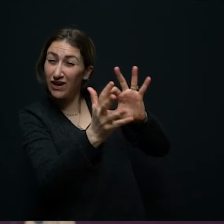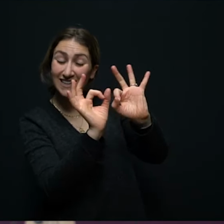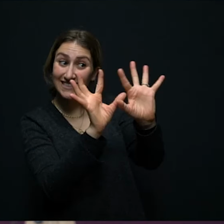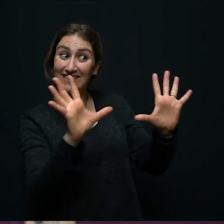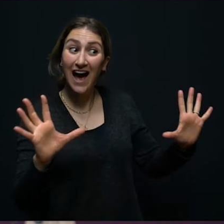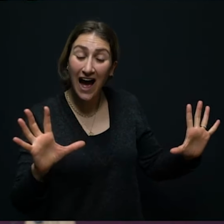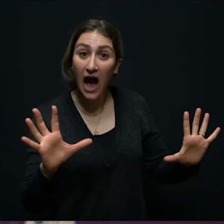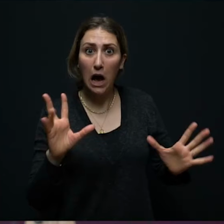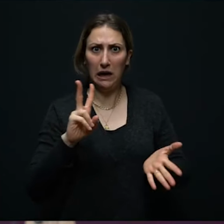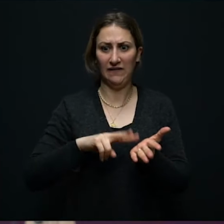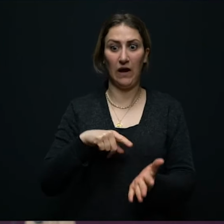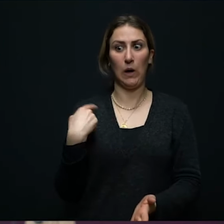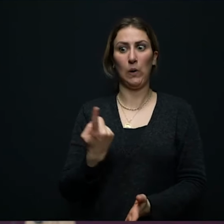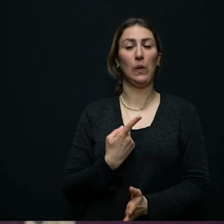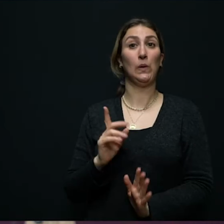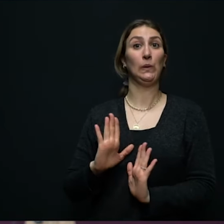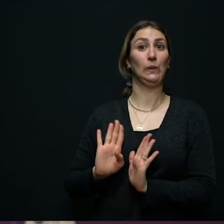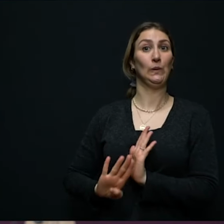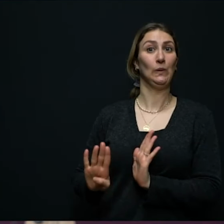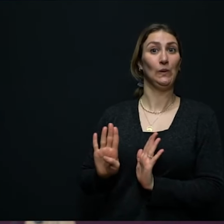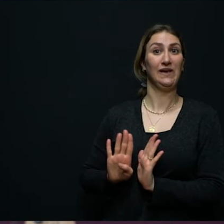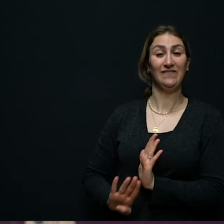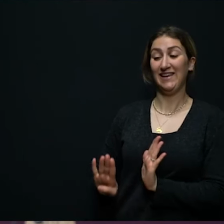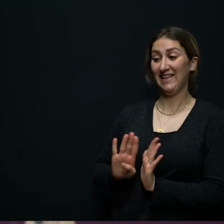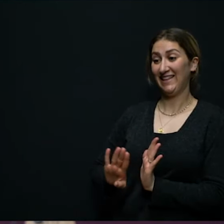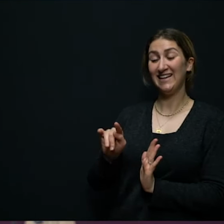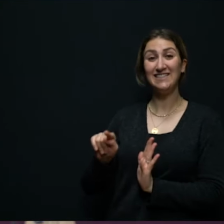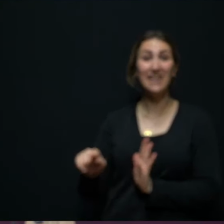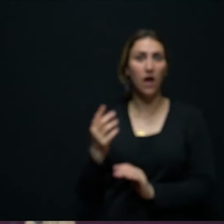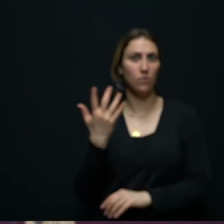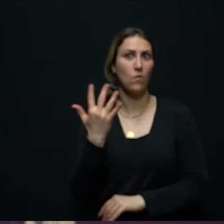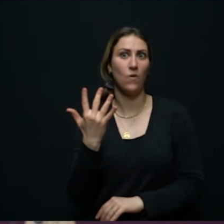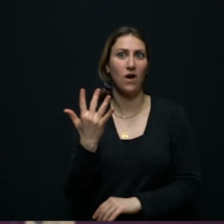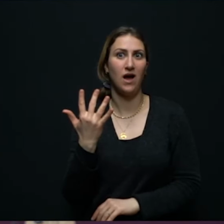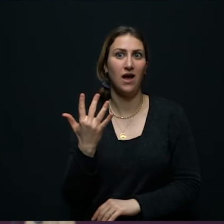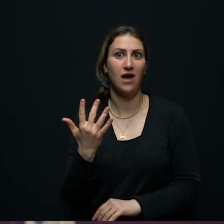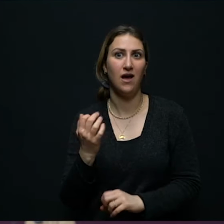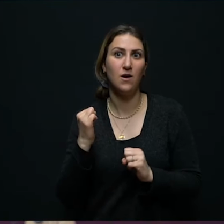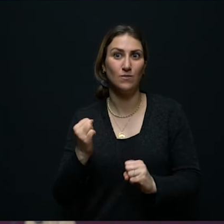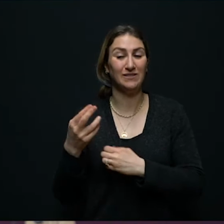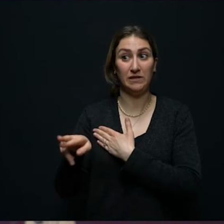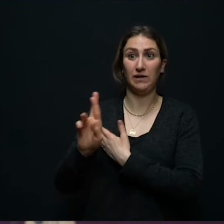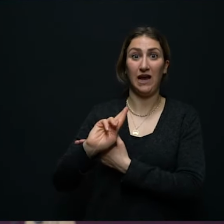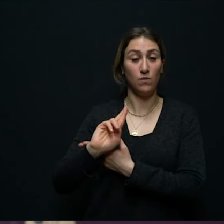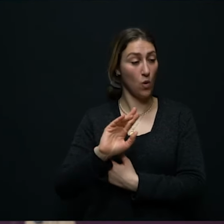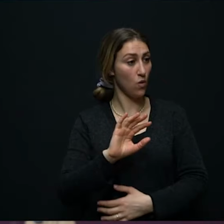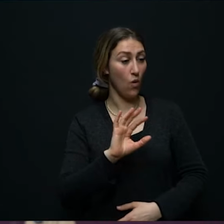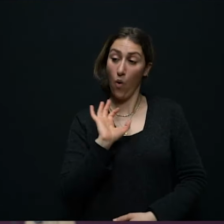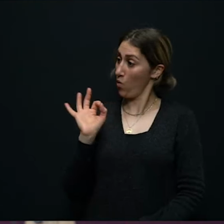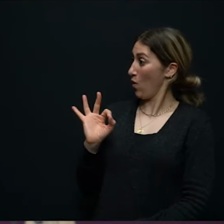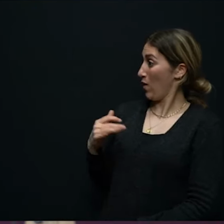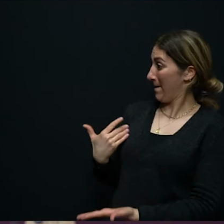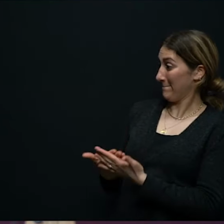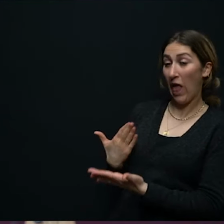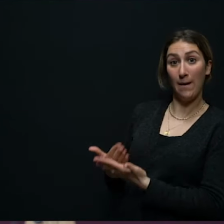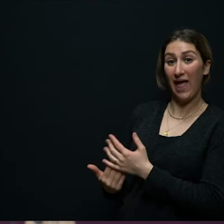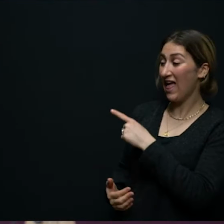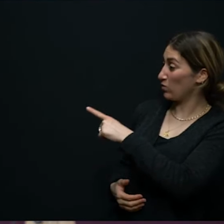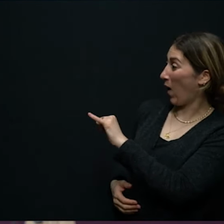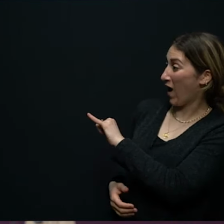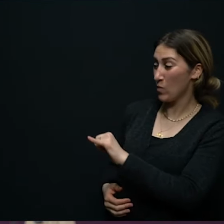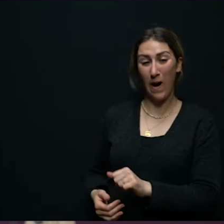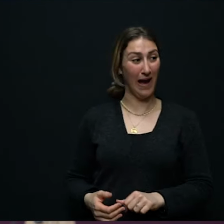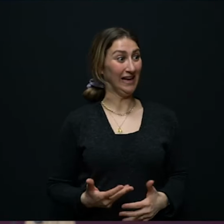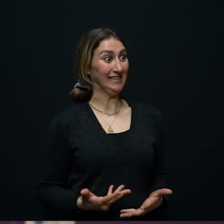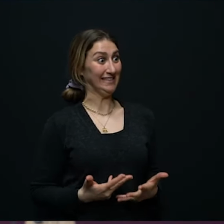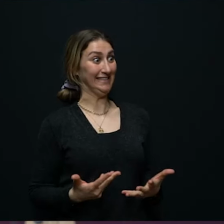pour éviter la question qui va dans l'autre sens bien et toi c'est pas un sujet naturel